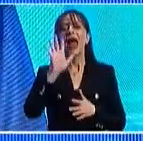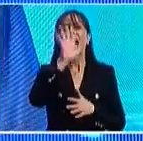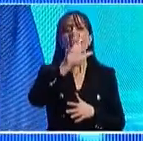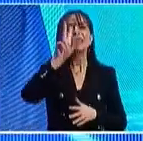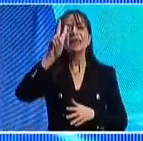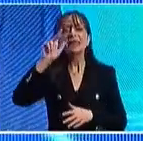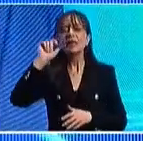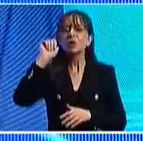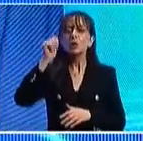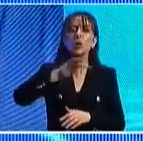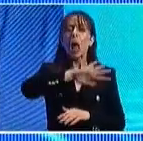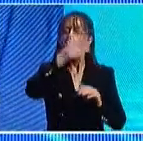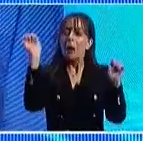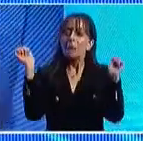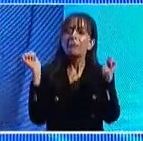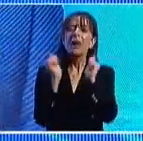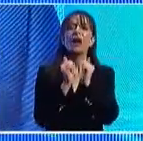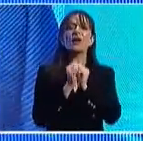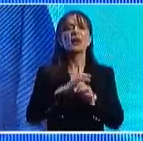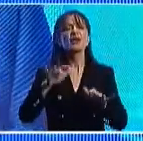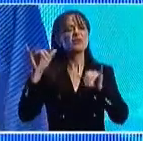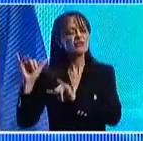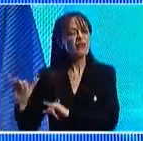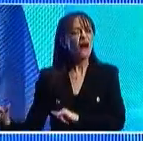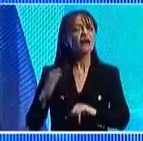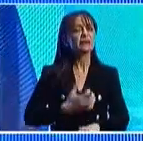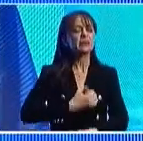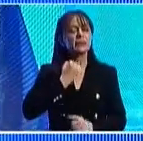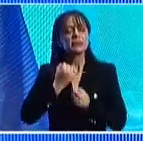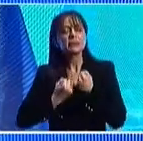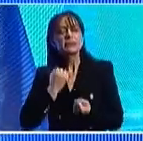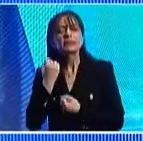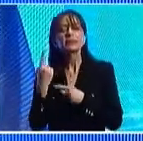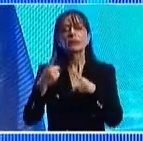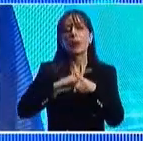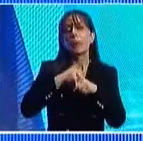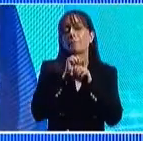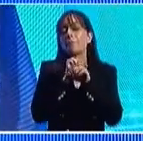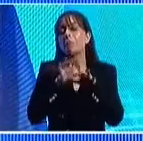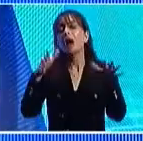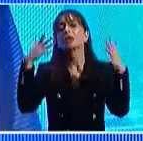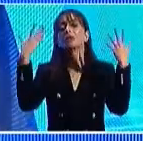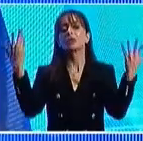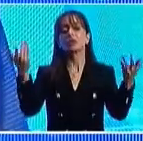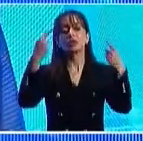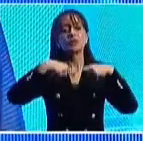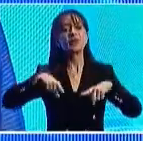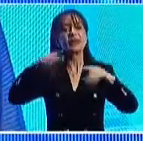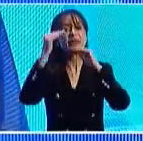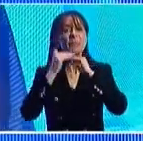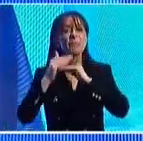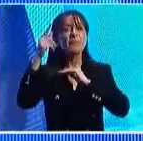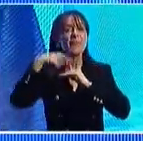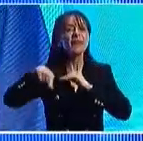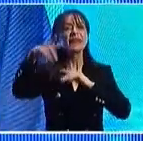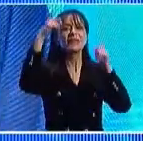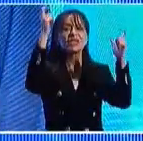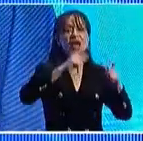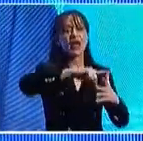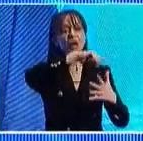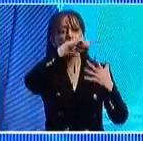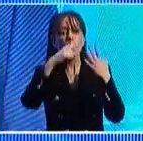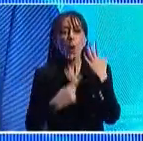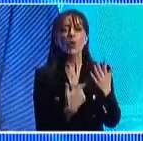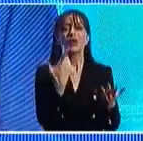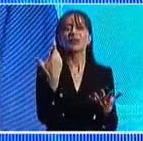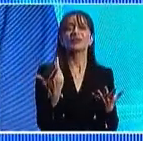Aynı derdi, aynı gayeleri paylaşıyoruz. Biz milletimizi bu şehri yönetecek ekibin bir